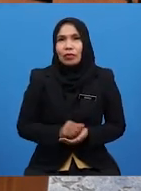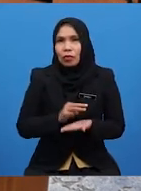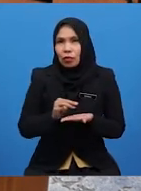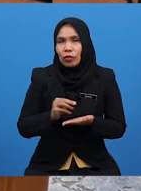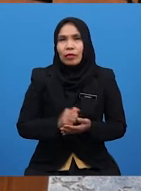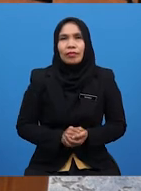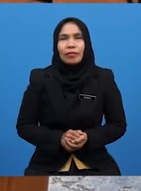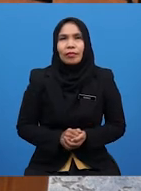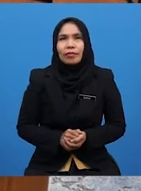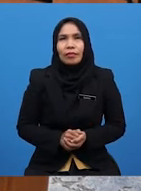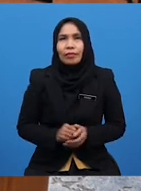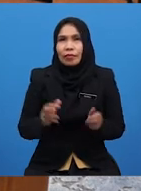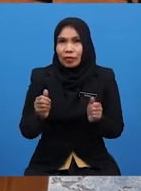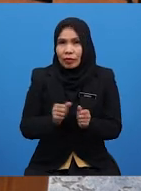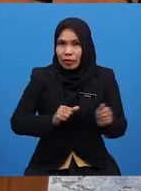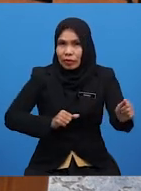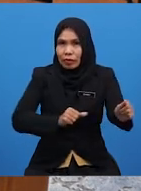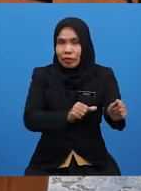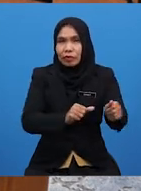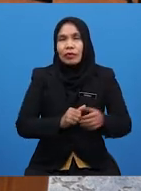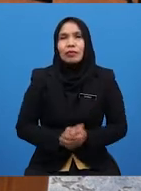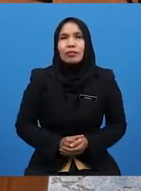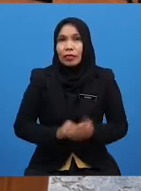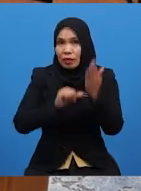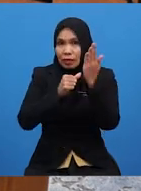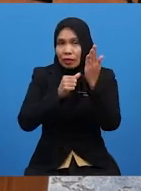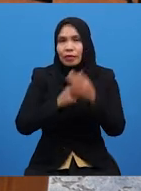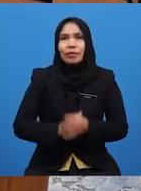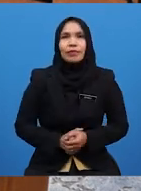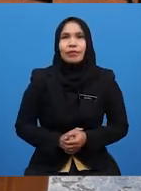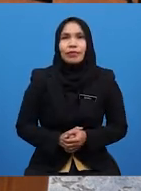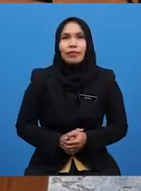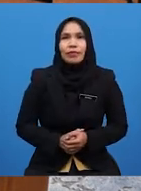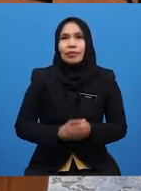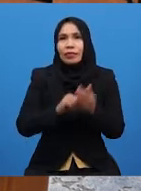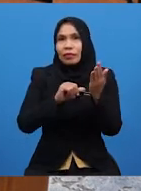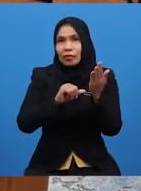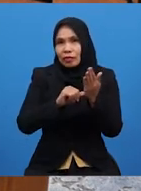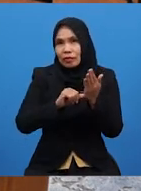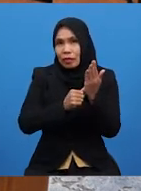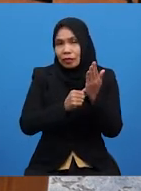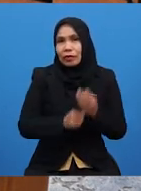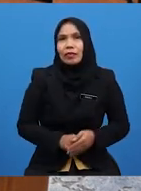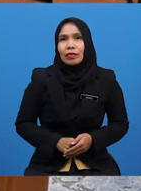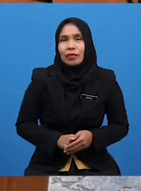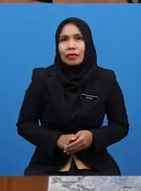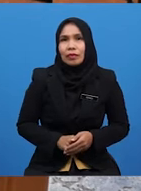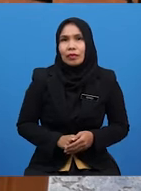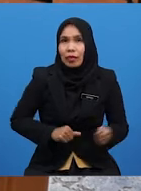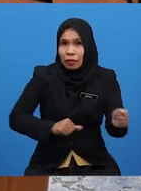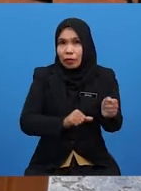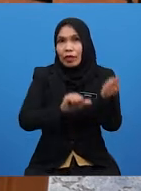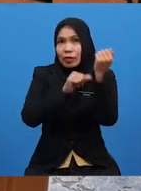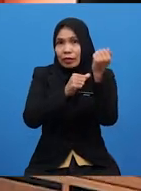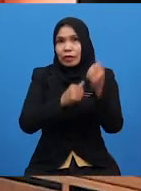dengan aspek asas rekabentuk hiasan dalaman Hai aspek asas rekabentuk hiasan dalaman terdiri